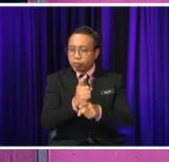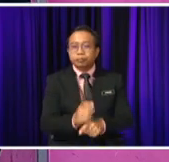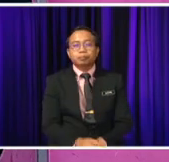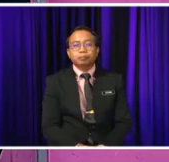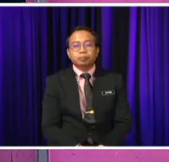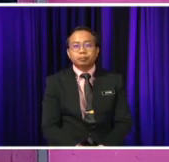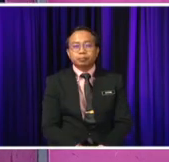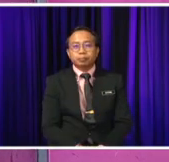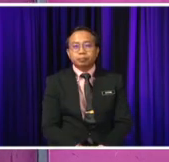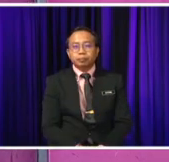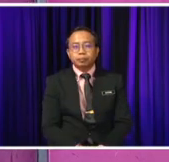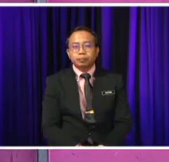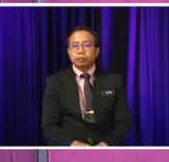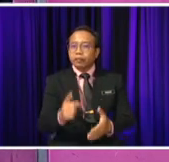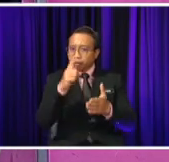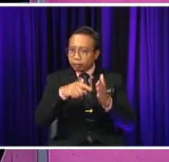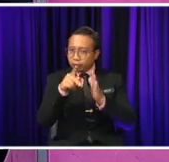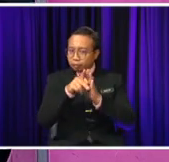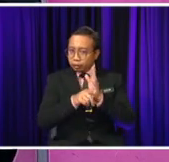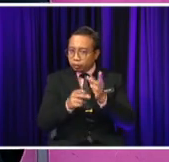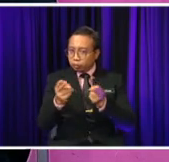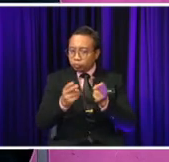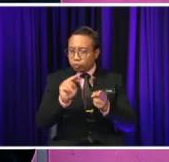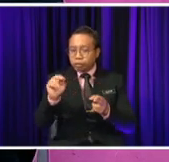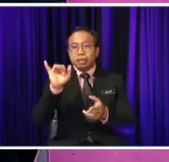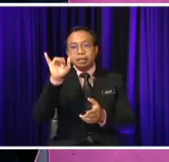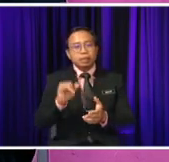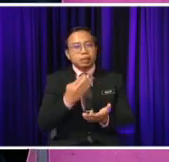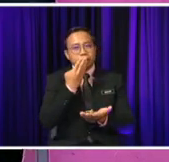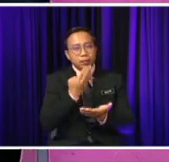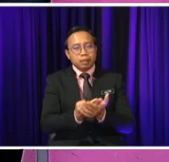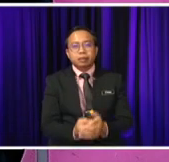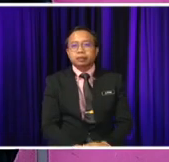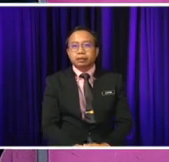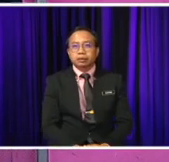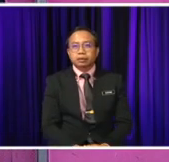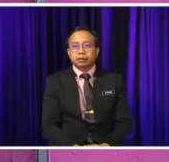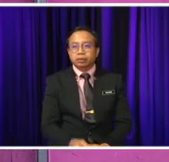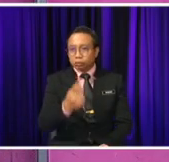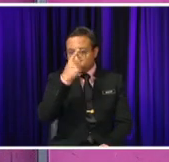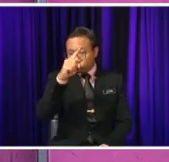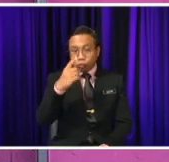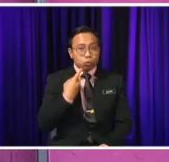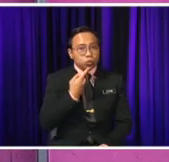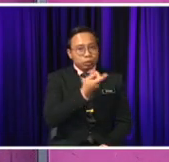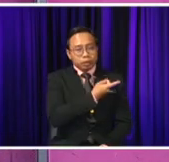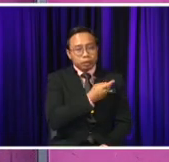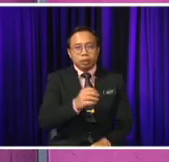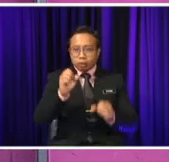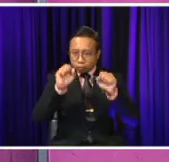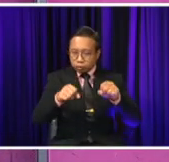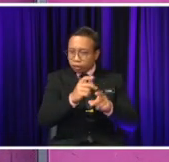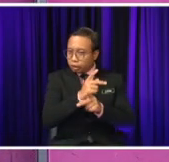pula pengurusan yang baik sebenarnya pengusaha yang baik ini adalah untuk kita dapat menjaga